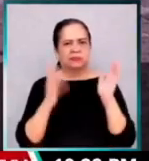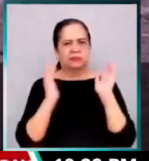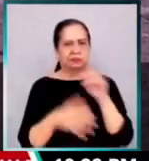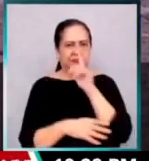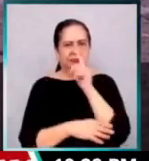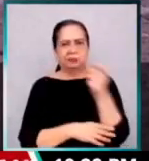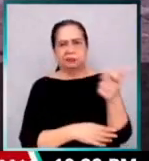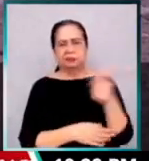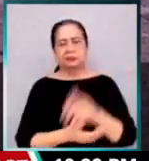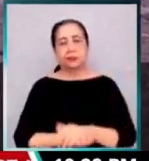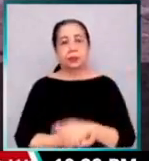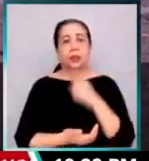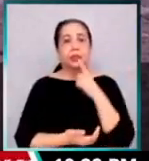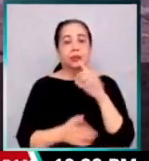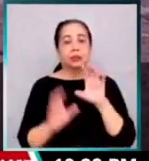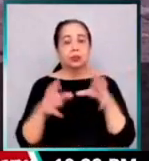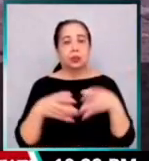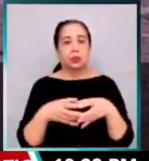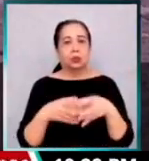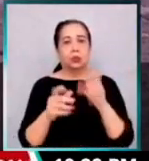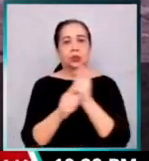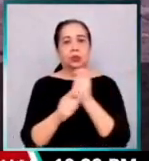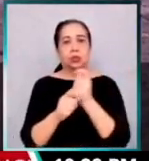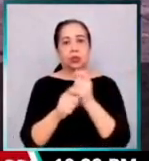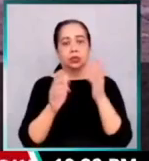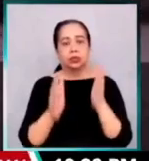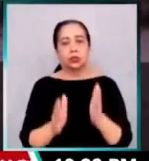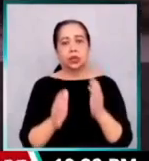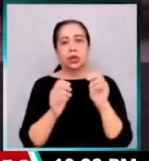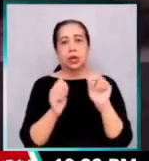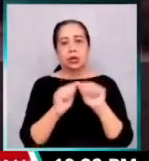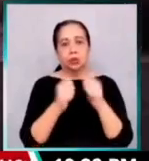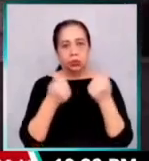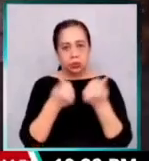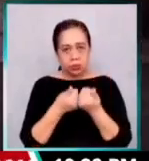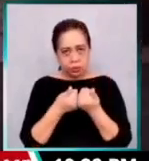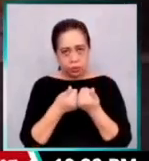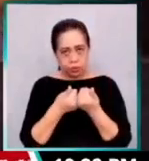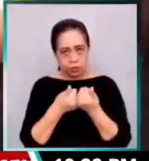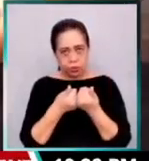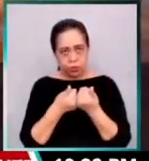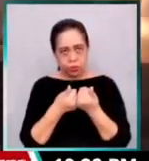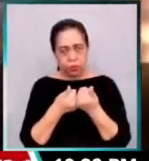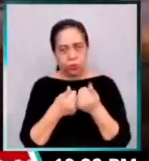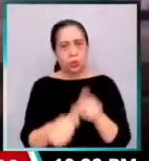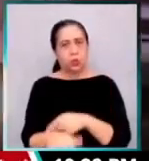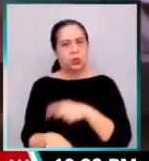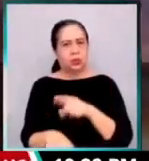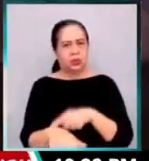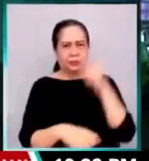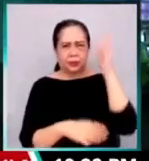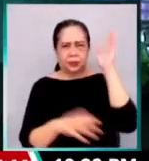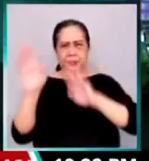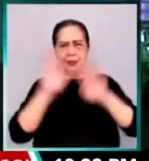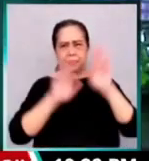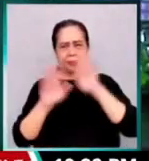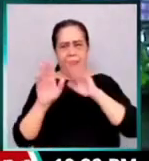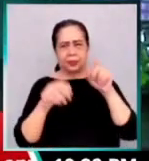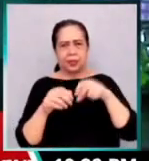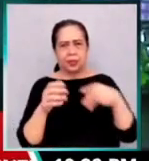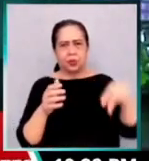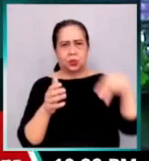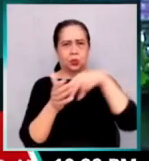sa Confederation of Truckers Association of the Philippines o CTAP, matagal na nilang sakit ng ulo ang mga jumper boys. We will be